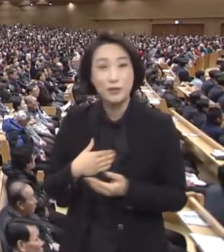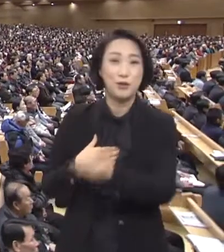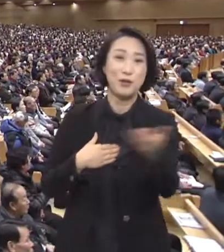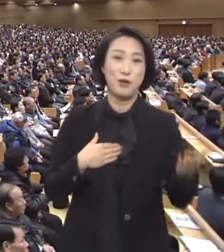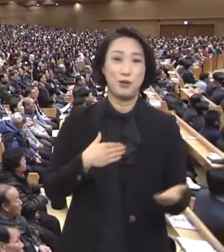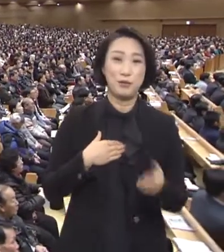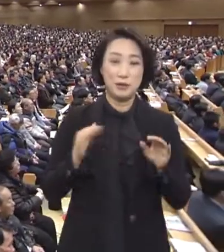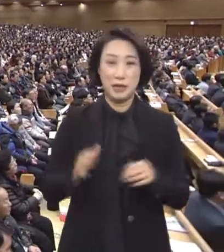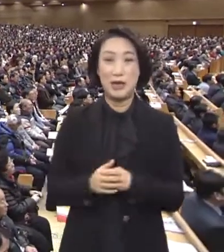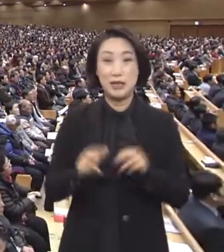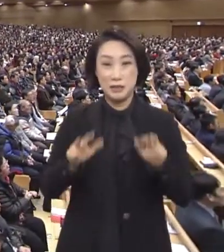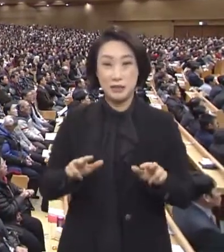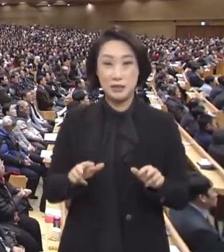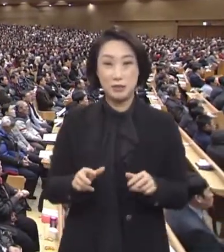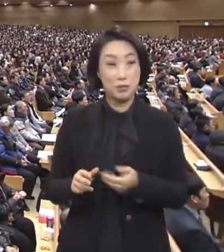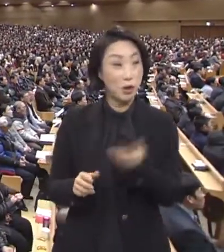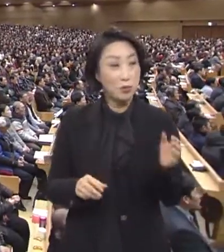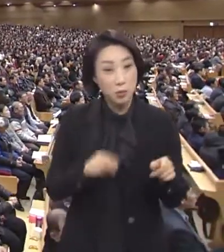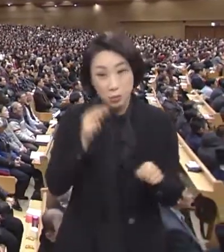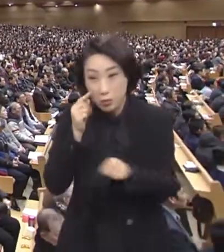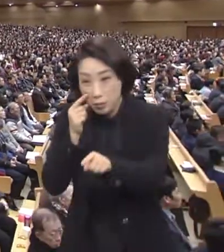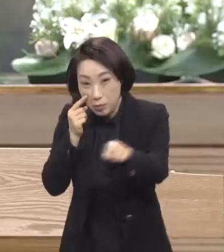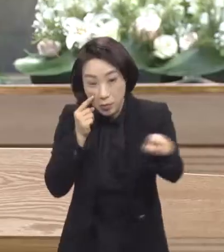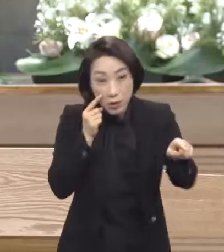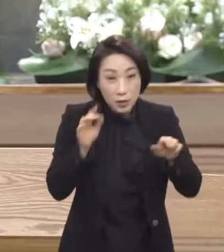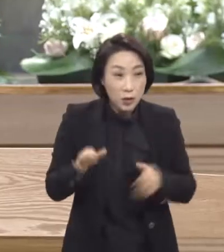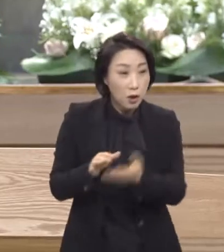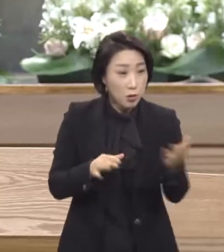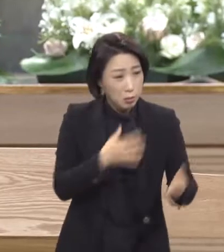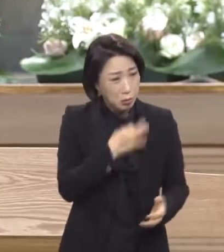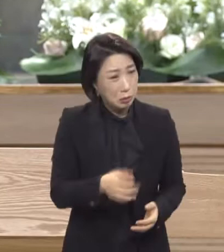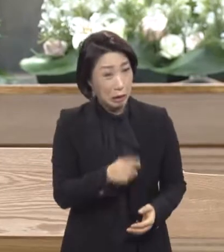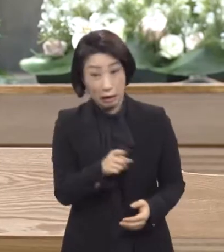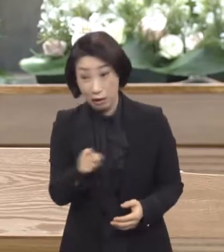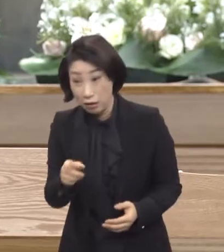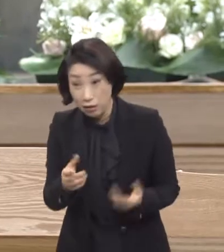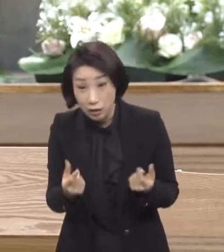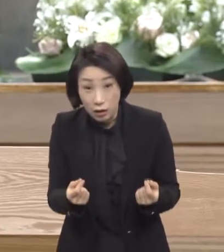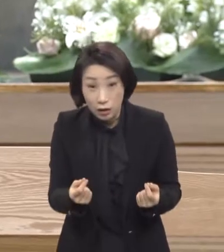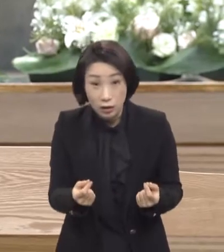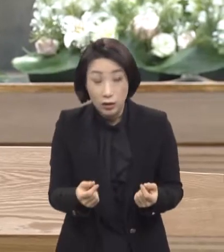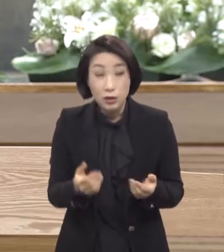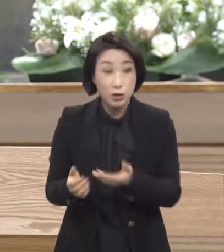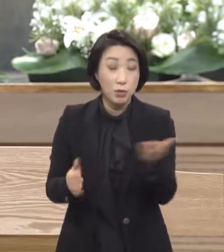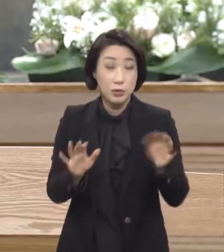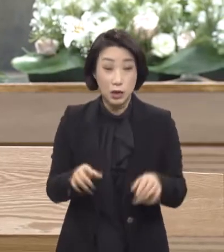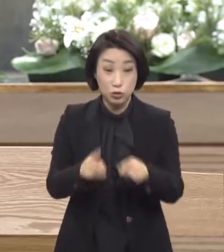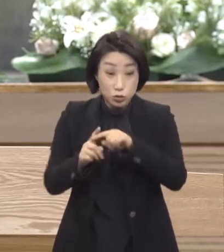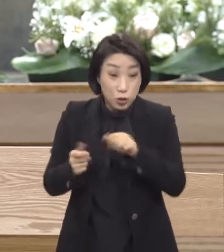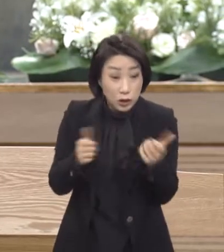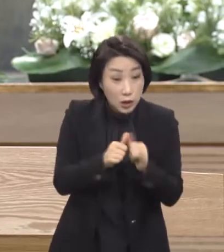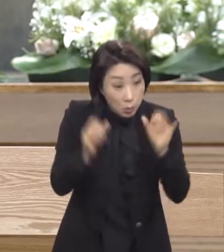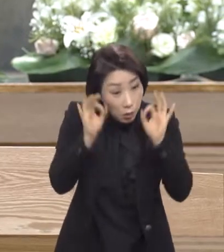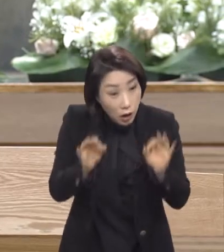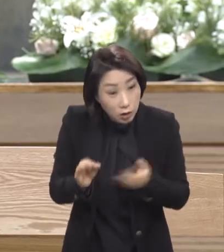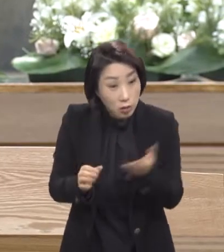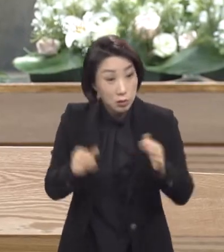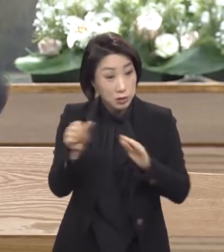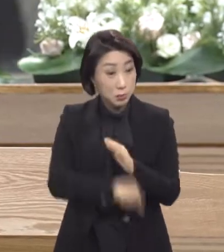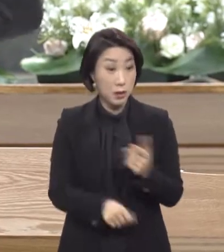여러분 죽음 볼 때는 당장에 불행한 것 같아. 순교자를 바라볼 때 실패한 것